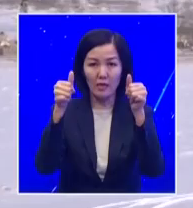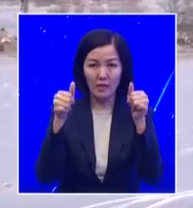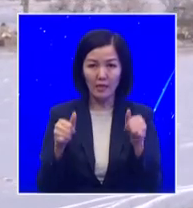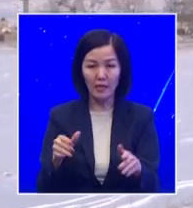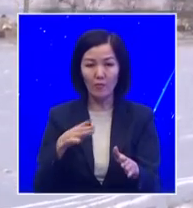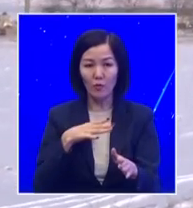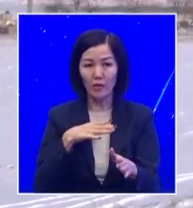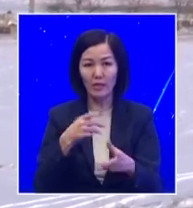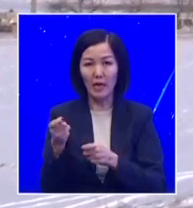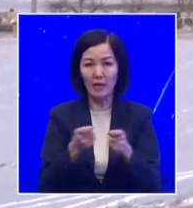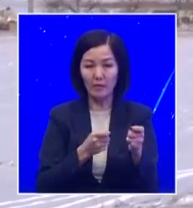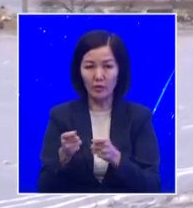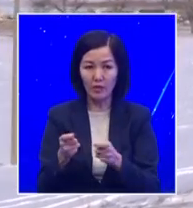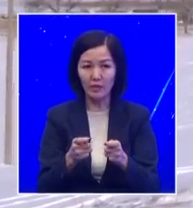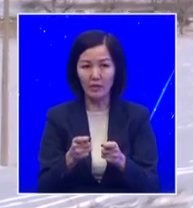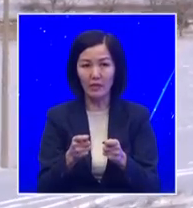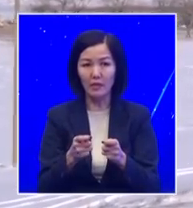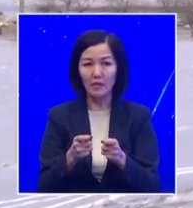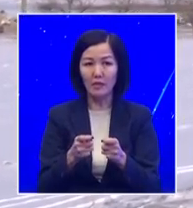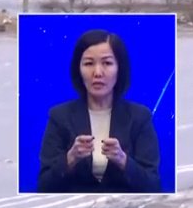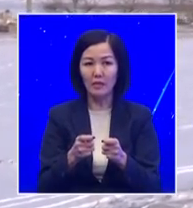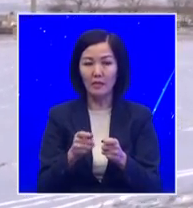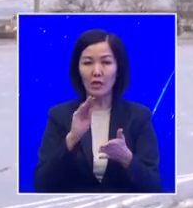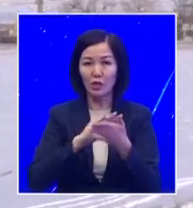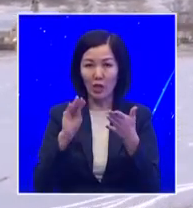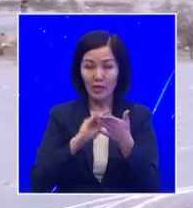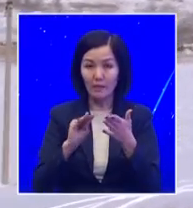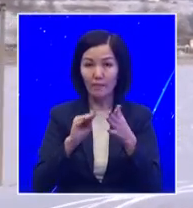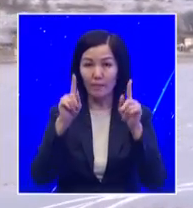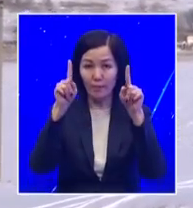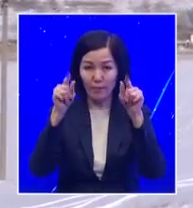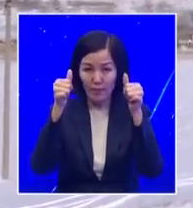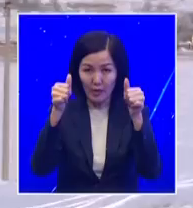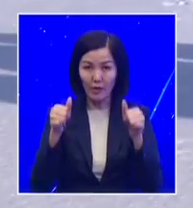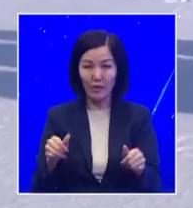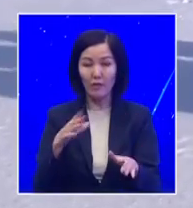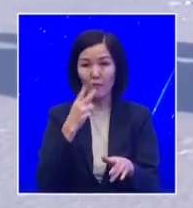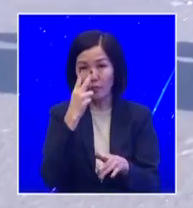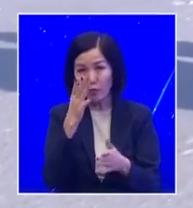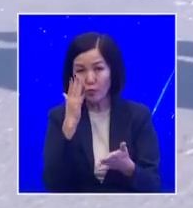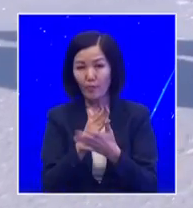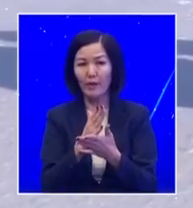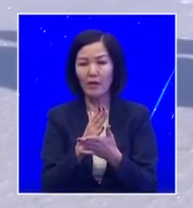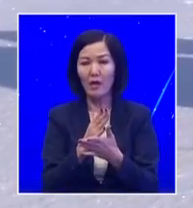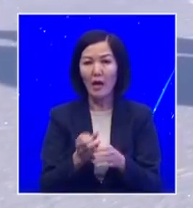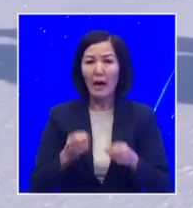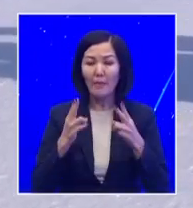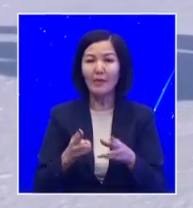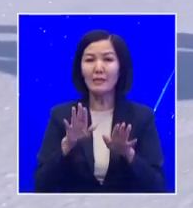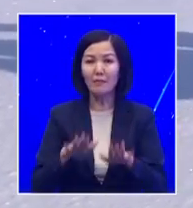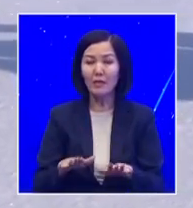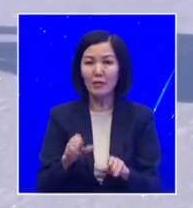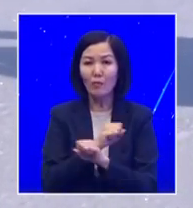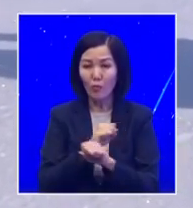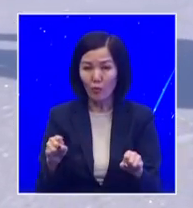Әкімшіліктің құзырынан бізде осы жерге газ тақтасын орнатқан болатынбыз. Былай сырғанайтын жер өз,